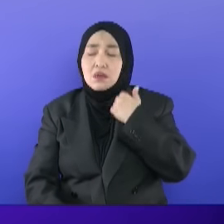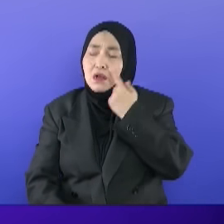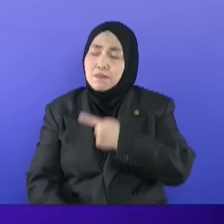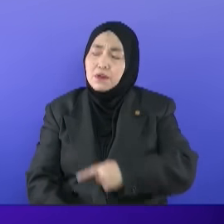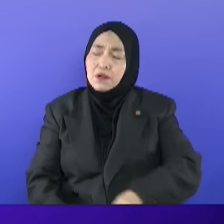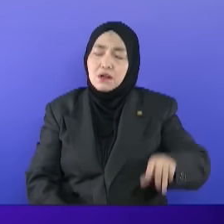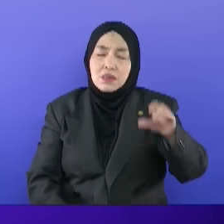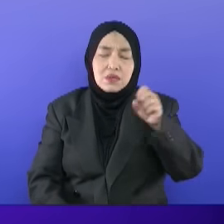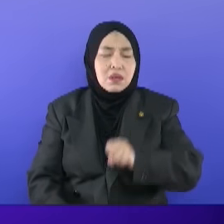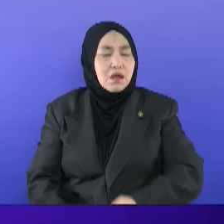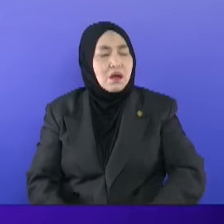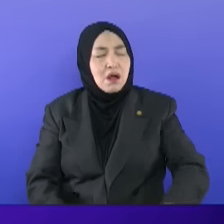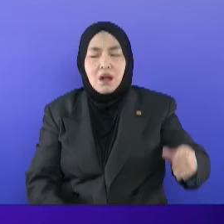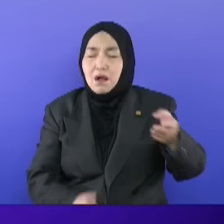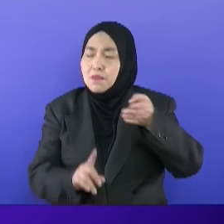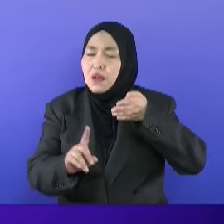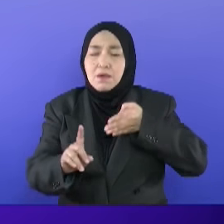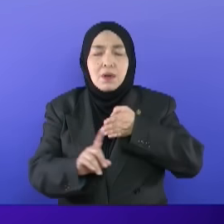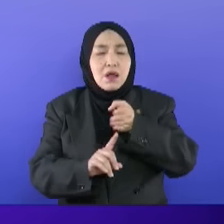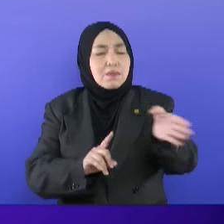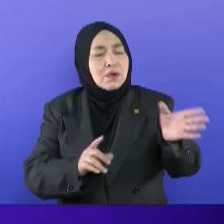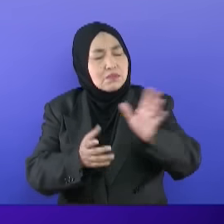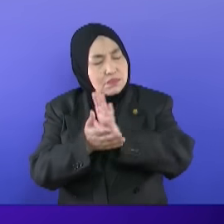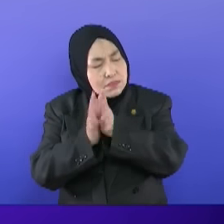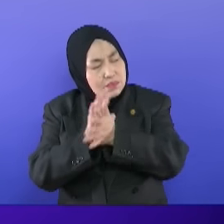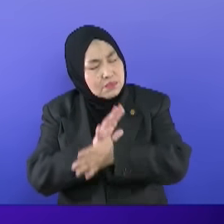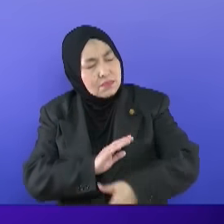yakfur bihi faulaika